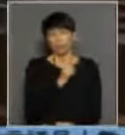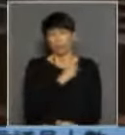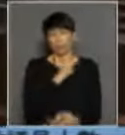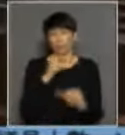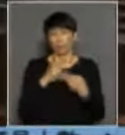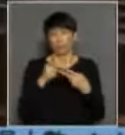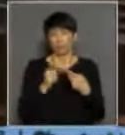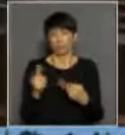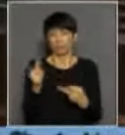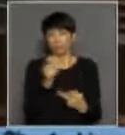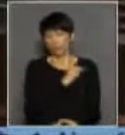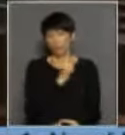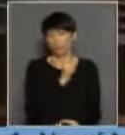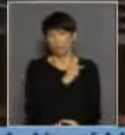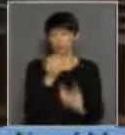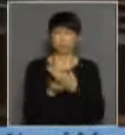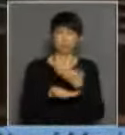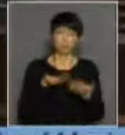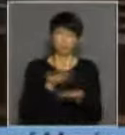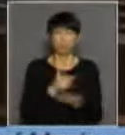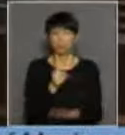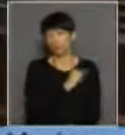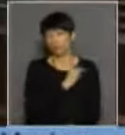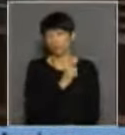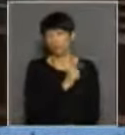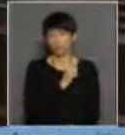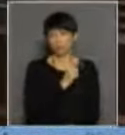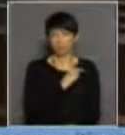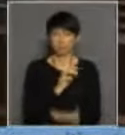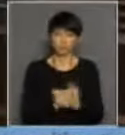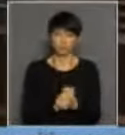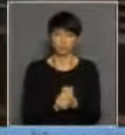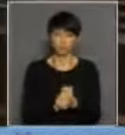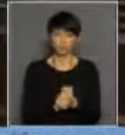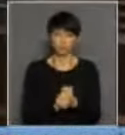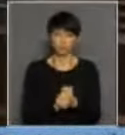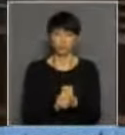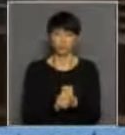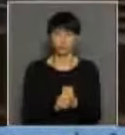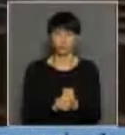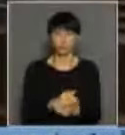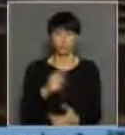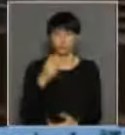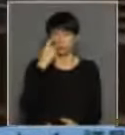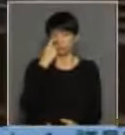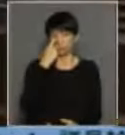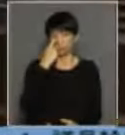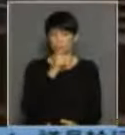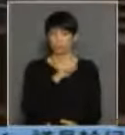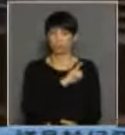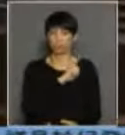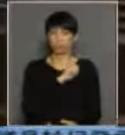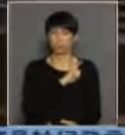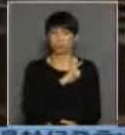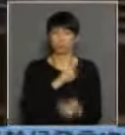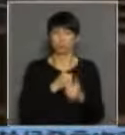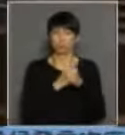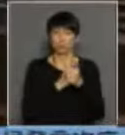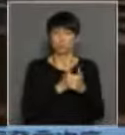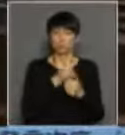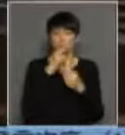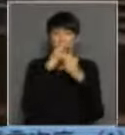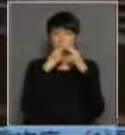因為兩個名詞講來講去呢都不切實際，而是根本呢包括梁振英本人呢從來都不受這個保密制的。